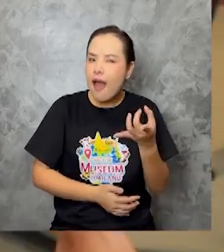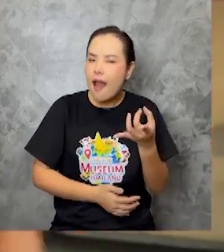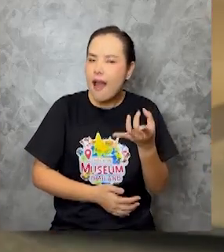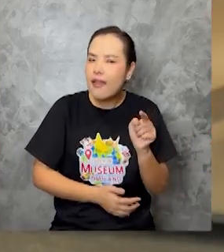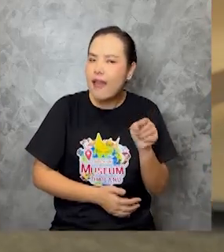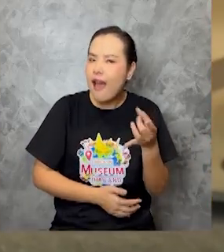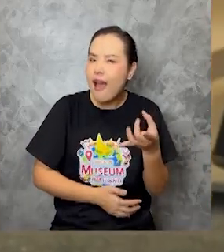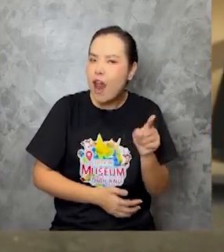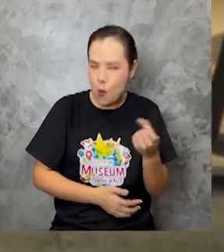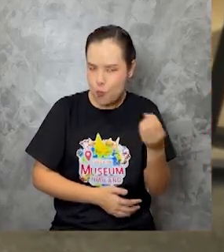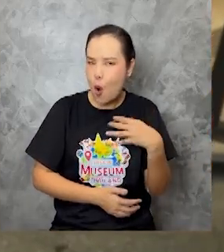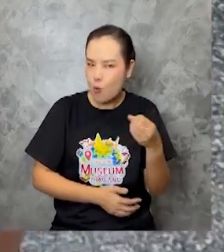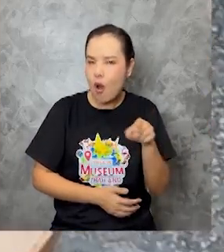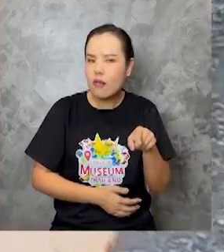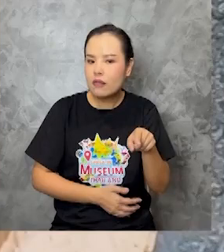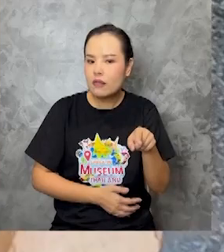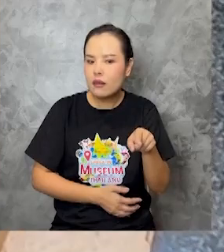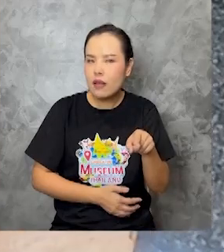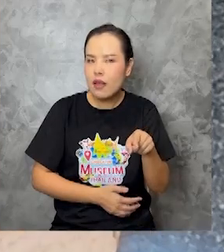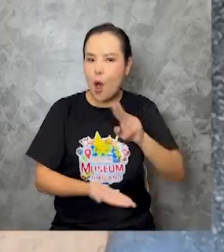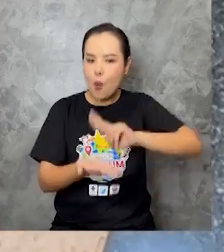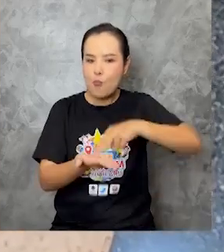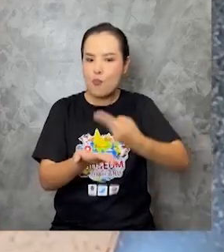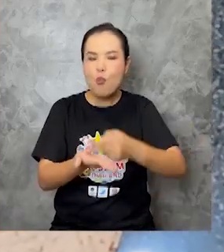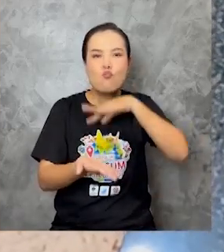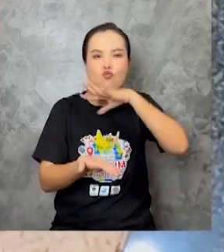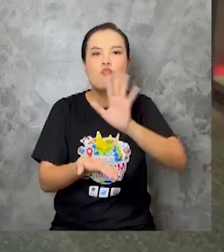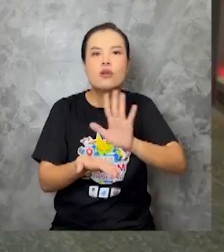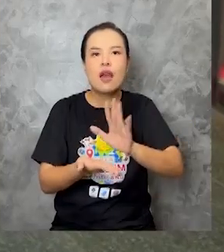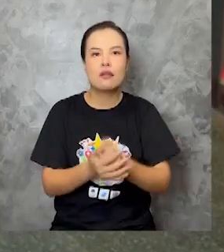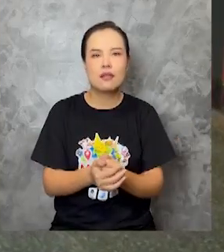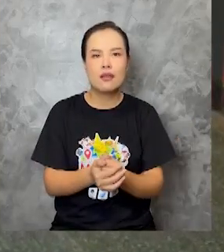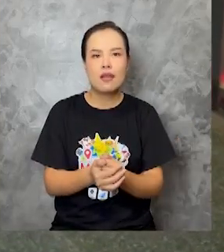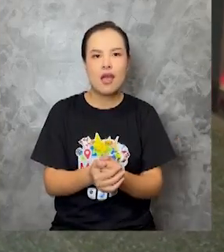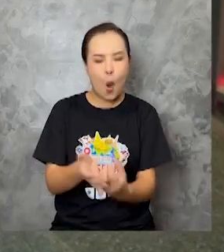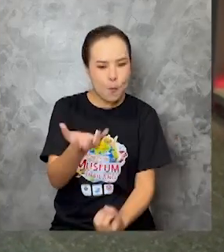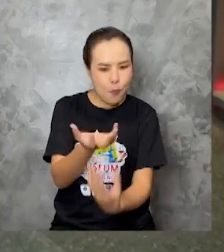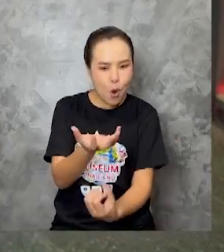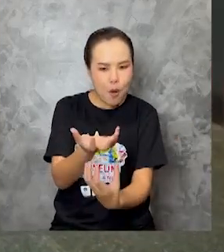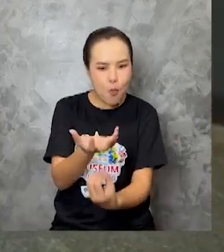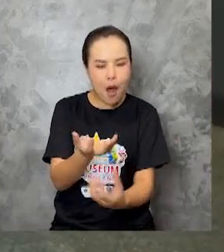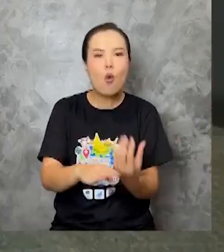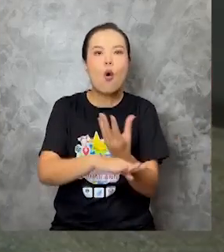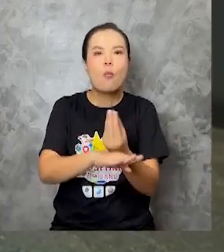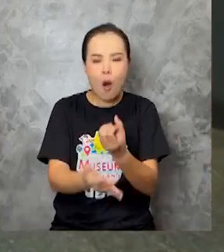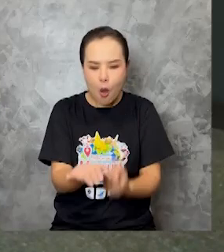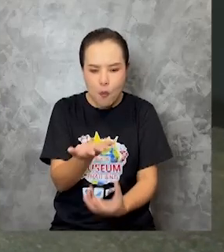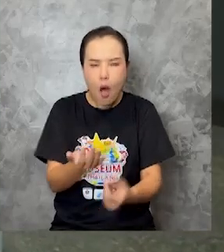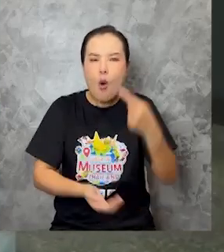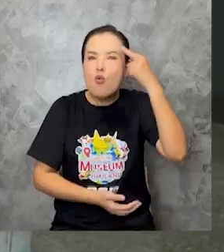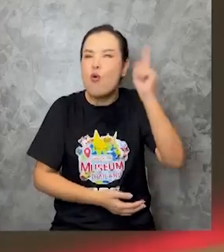บอกพี่มาสิไม่ใช่เตาหมูกระทะ เครื่องเผาพลอย ฮะ เครื่องเผาพลอย รู้ได้ไงอ่ะทำไม